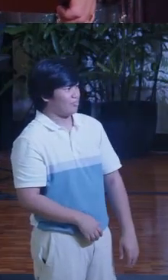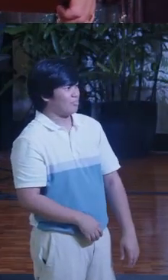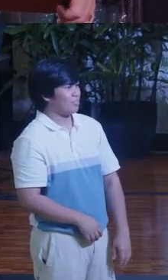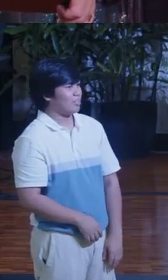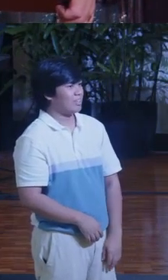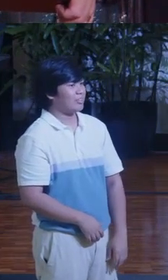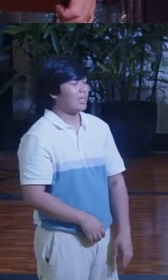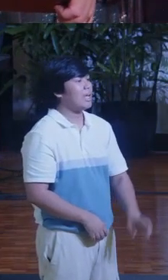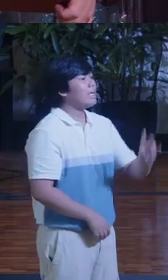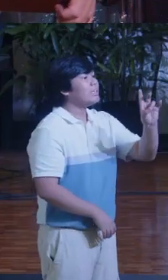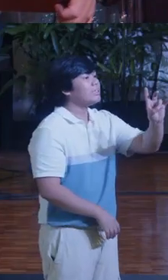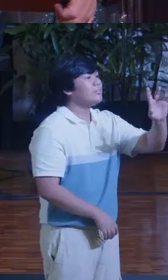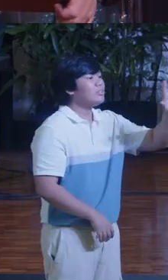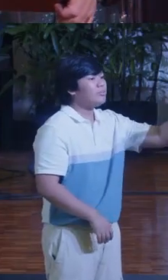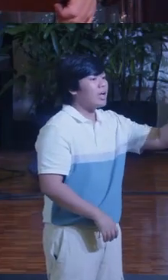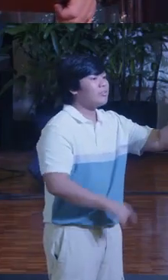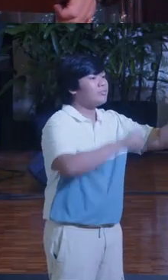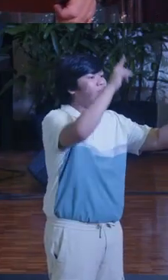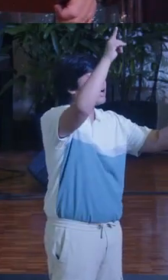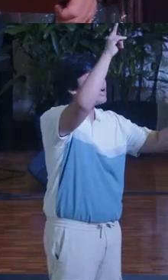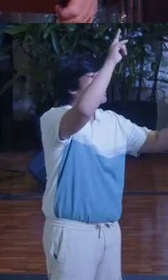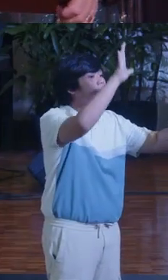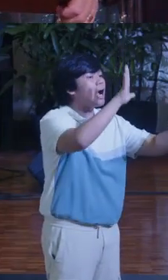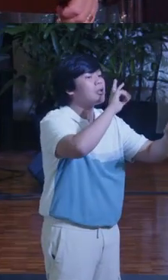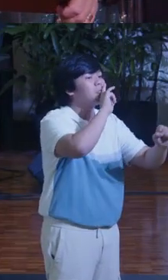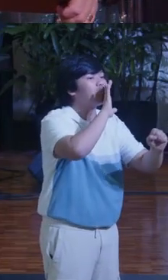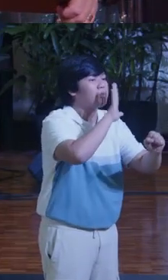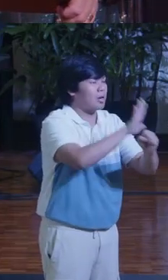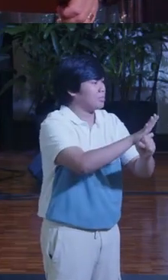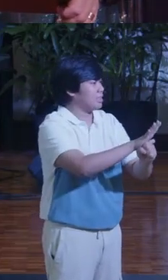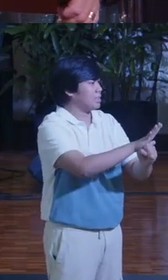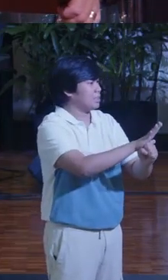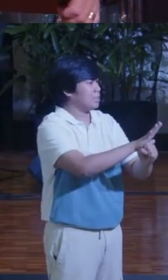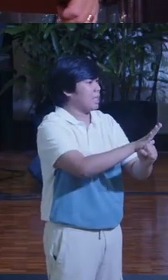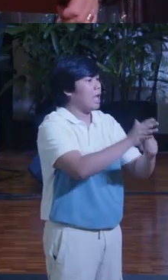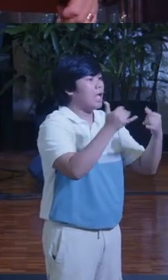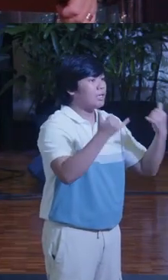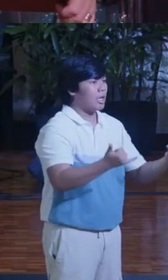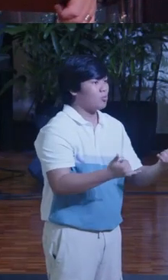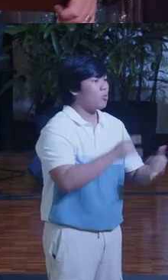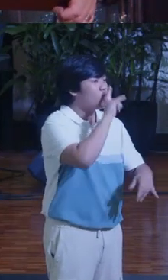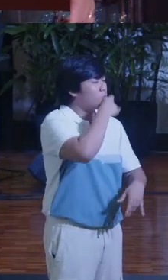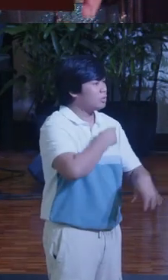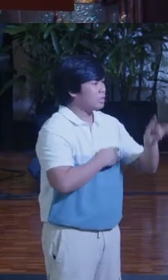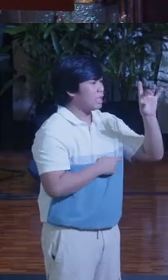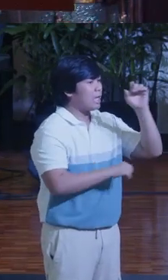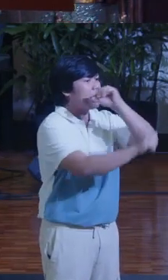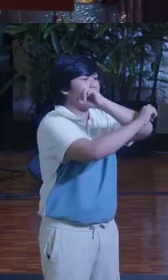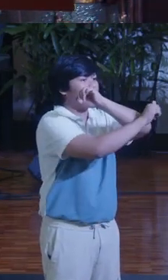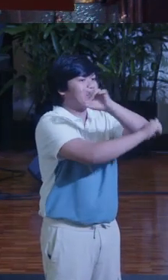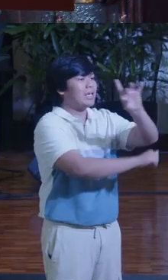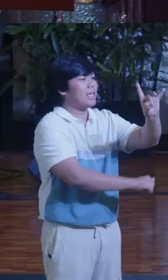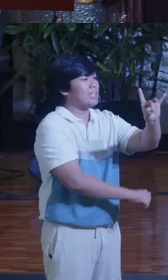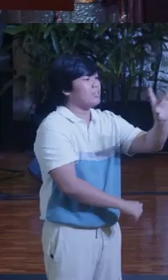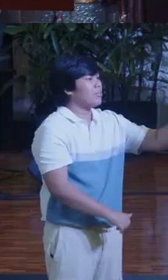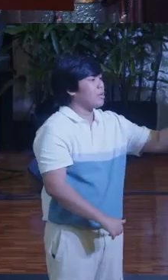ito. Okay. She had a female Egyptian servant whose name was Hagar. And Sarai said